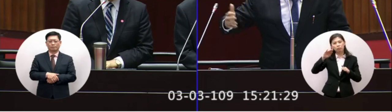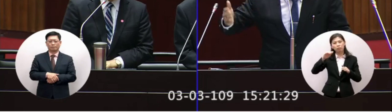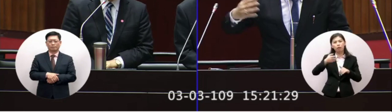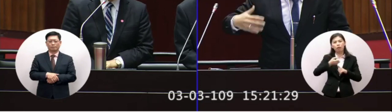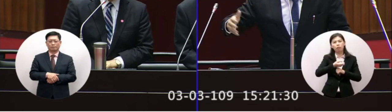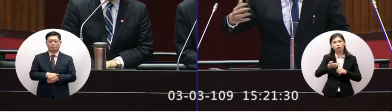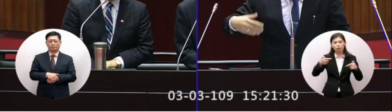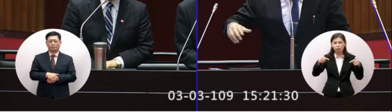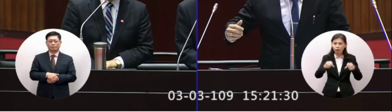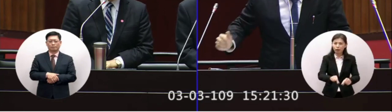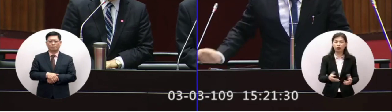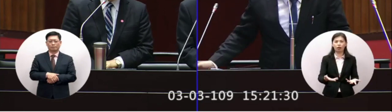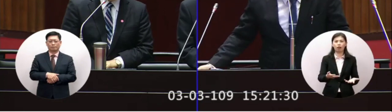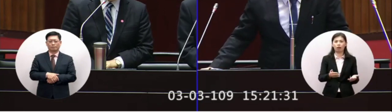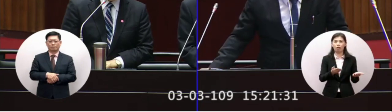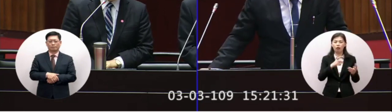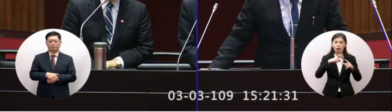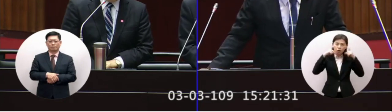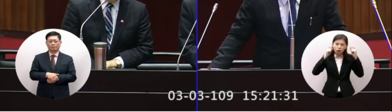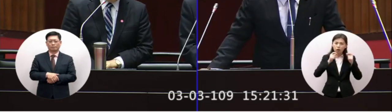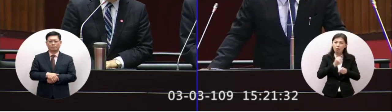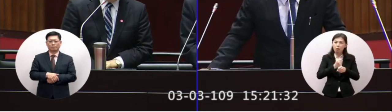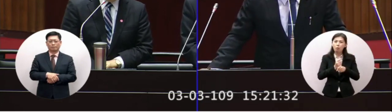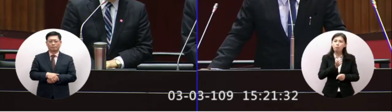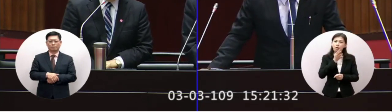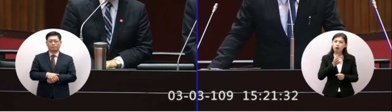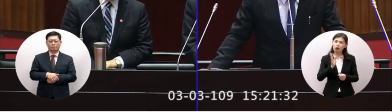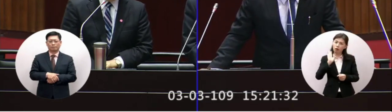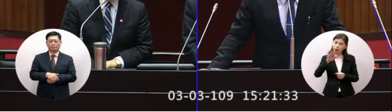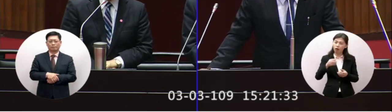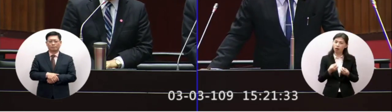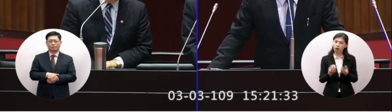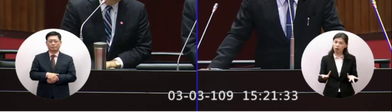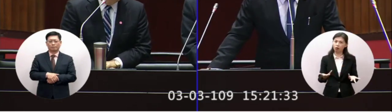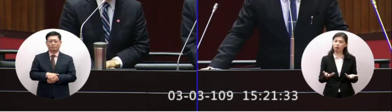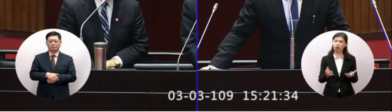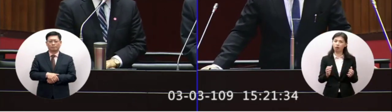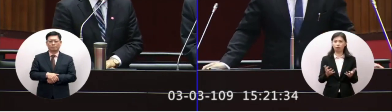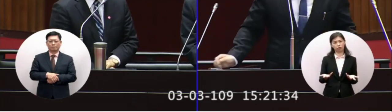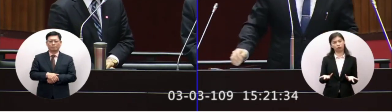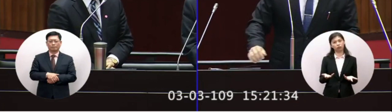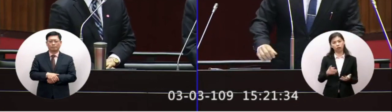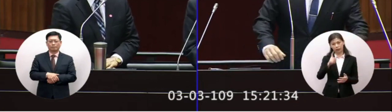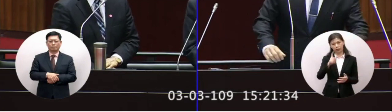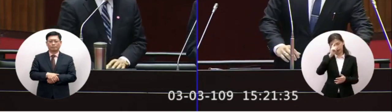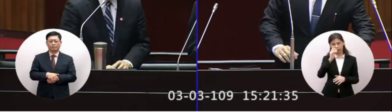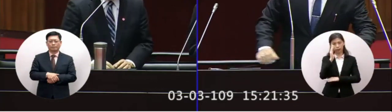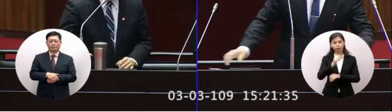的产能它后面要怎么样的去做产业转型的处理，这个是我希望大家要注意的。